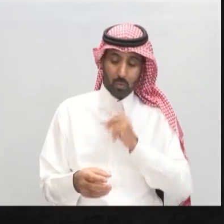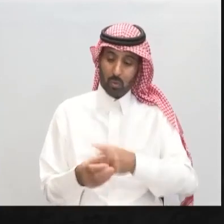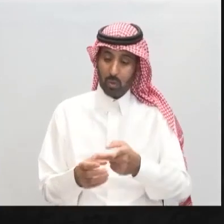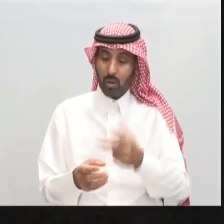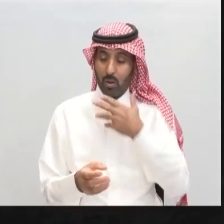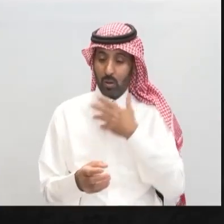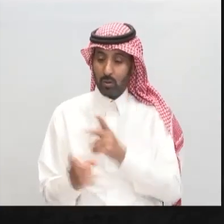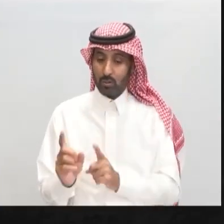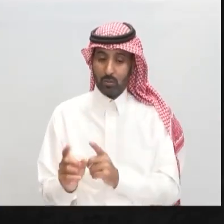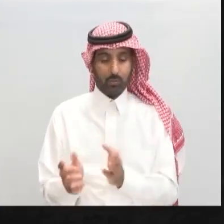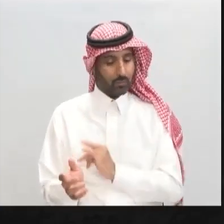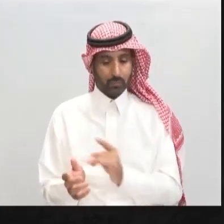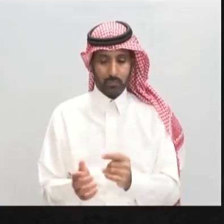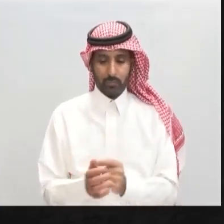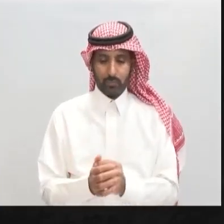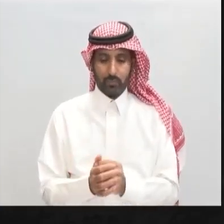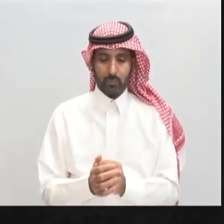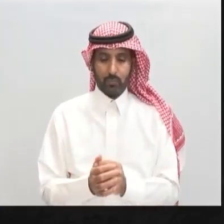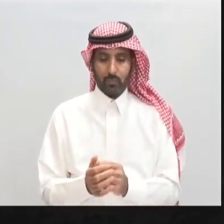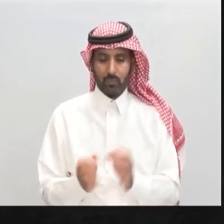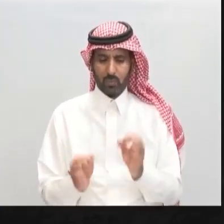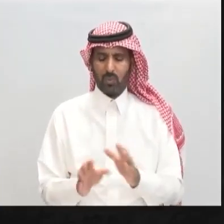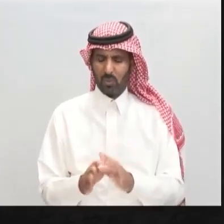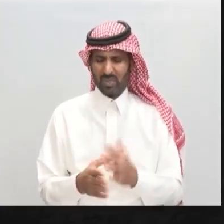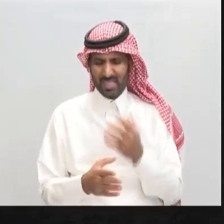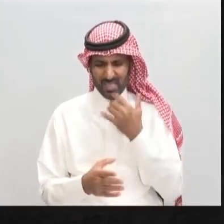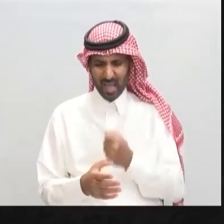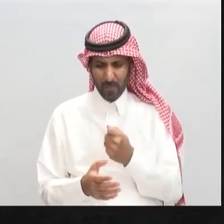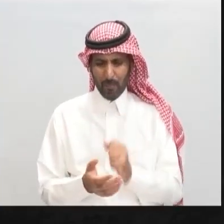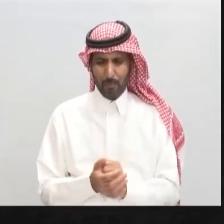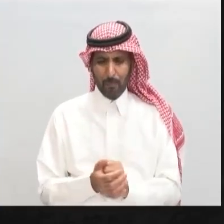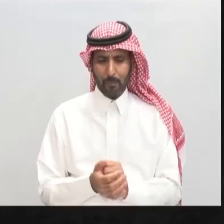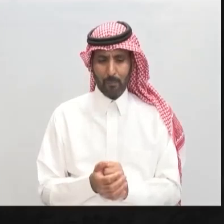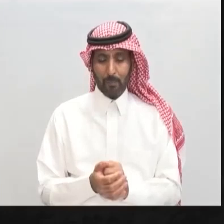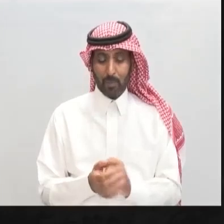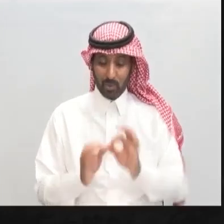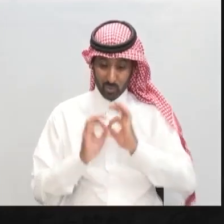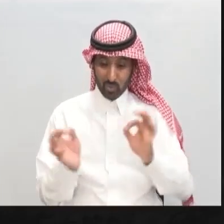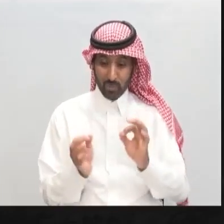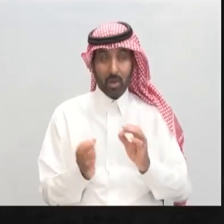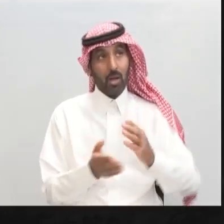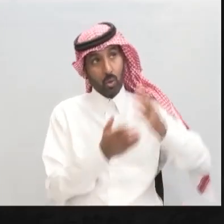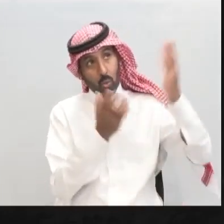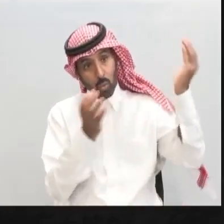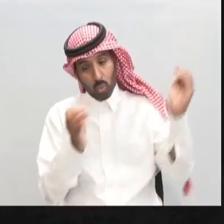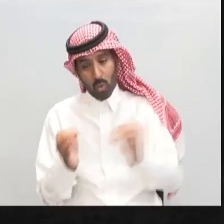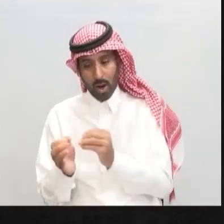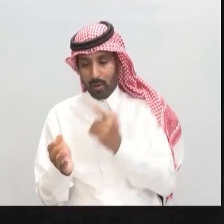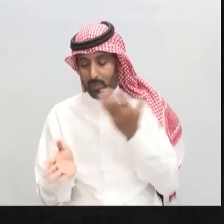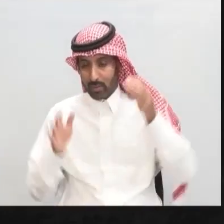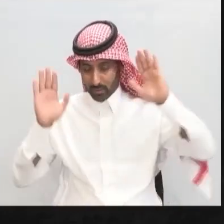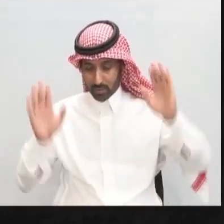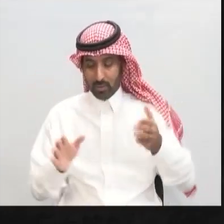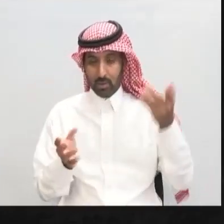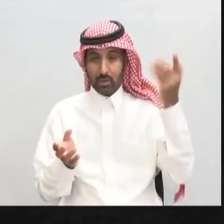ويغير الصحابه ويبدلون لا لذلك كان في مشقه واكتمال الوحي لم يكتمل على رسولنا عليه